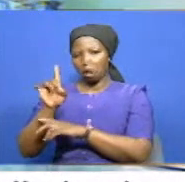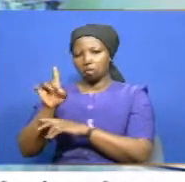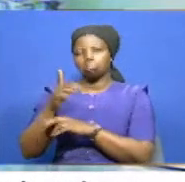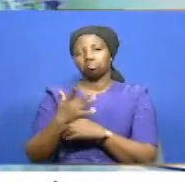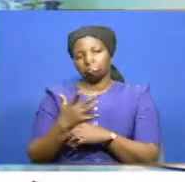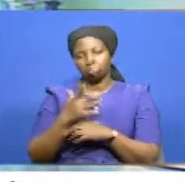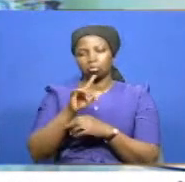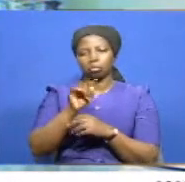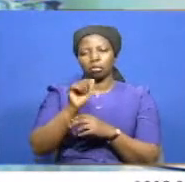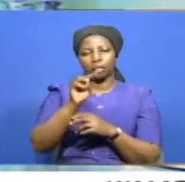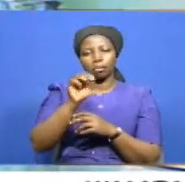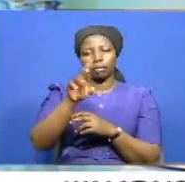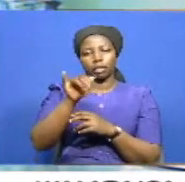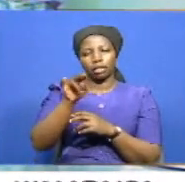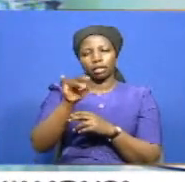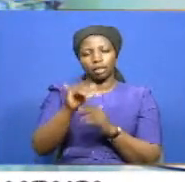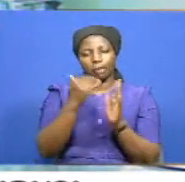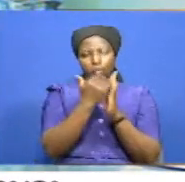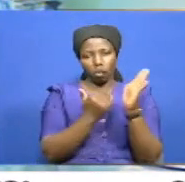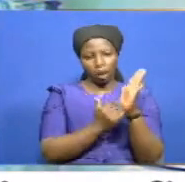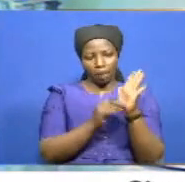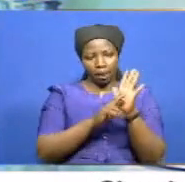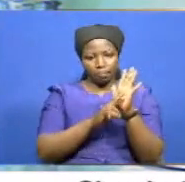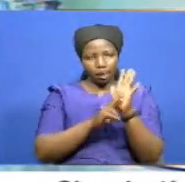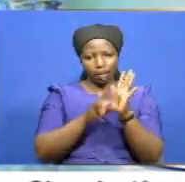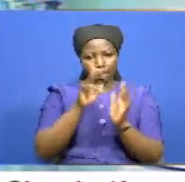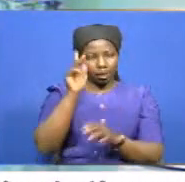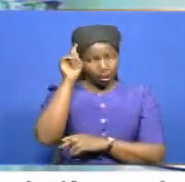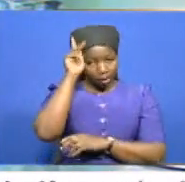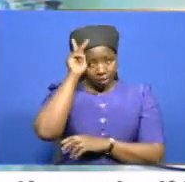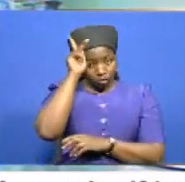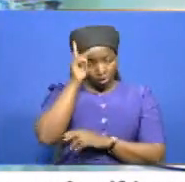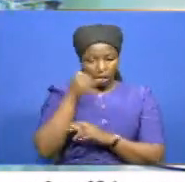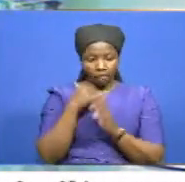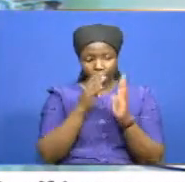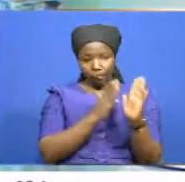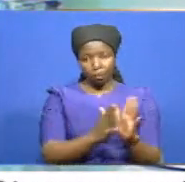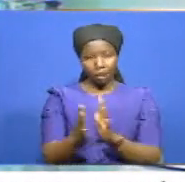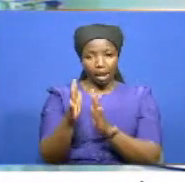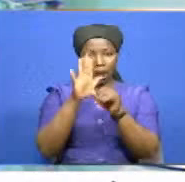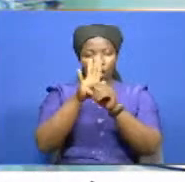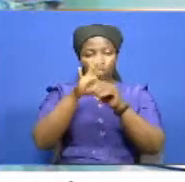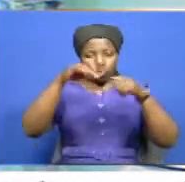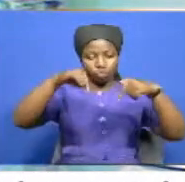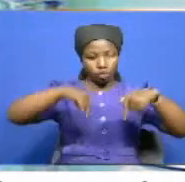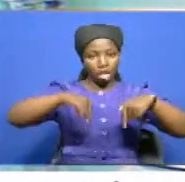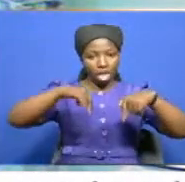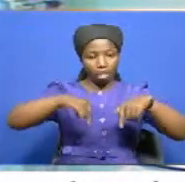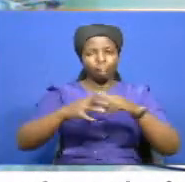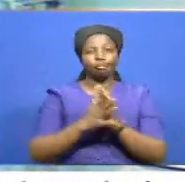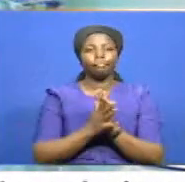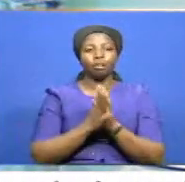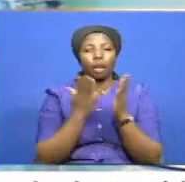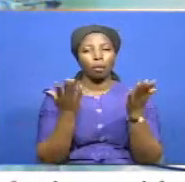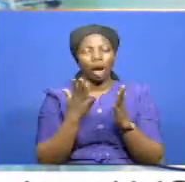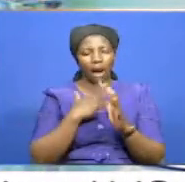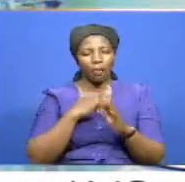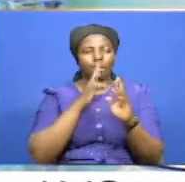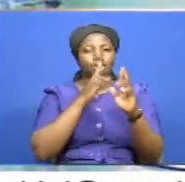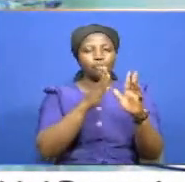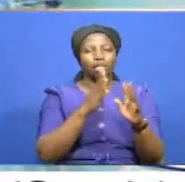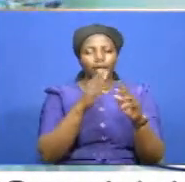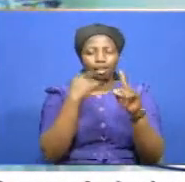Timothy Kipnusu leo hii, tutakuwa tumekuandalia mengi asubuhi hii ama mchana huu leo, ambapo wanahabari wetu wapo